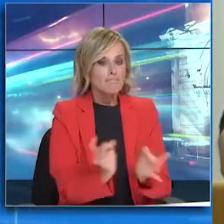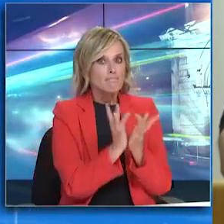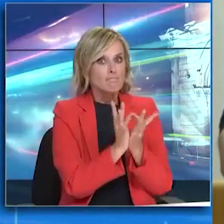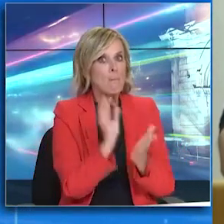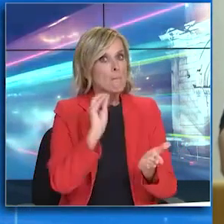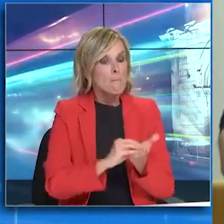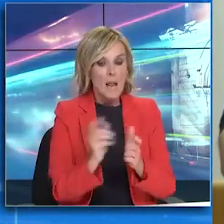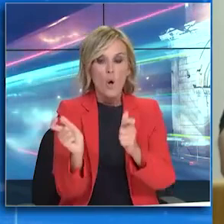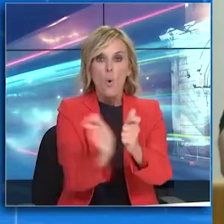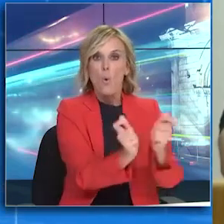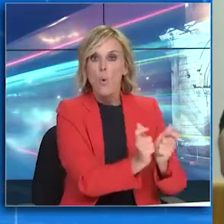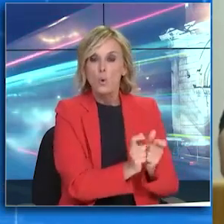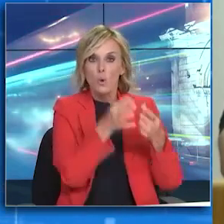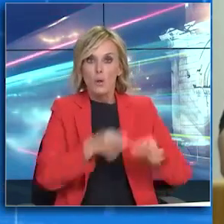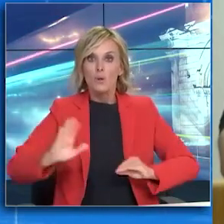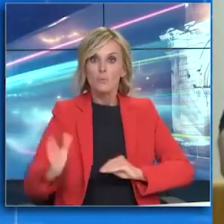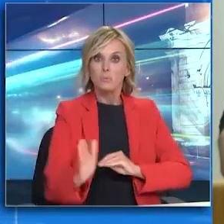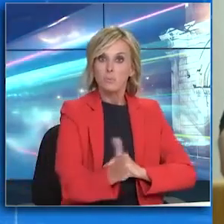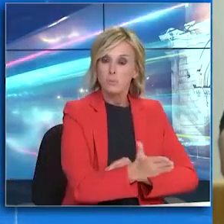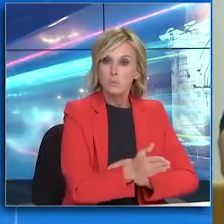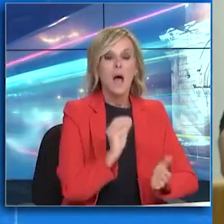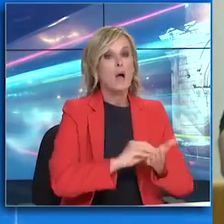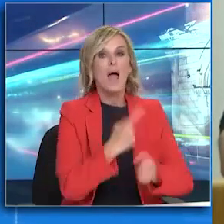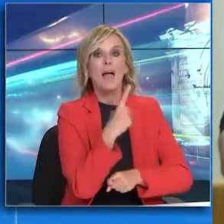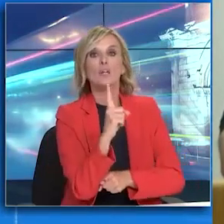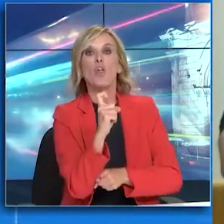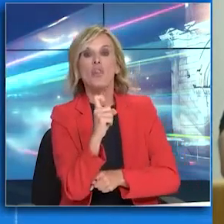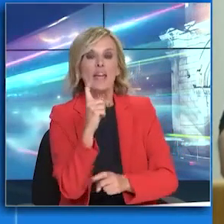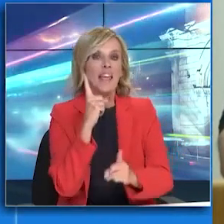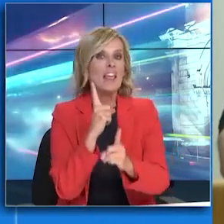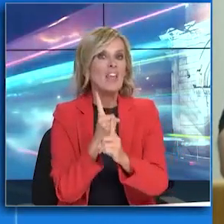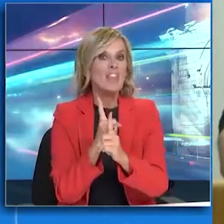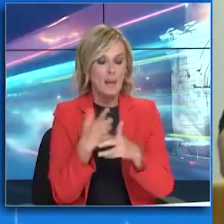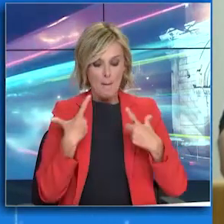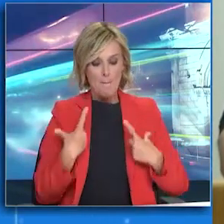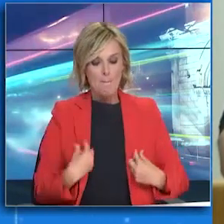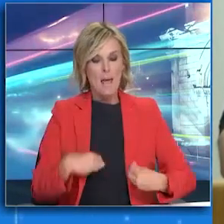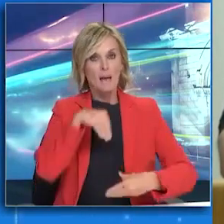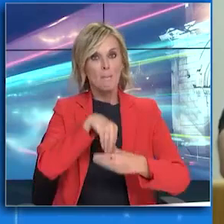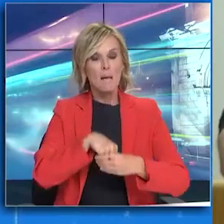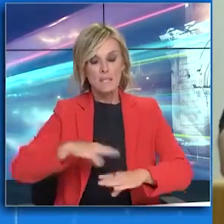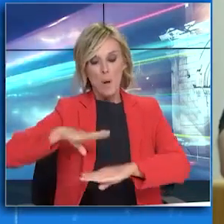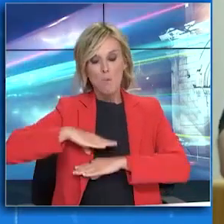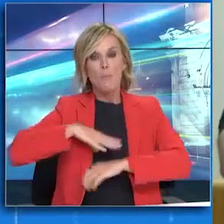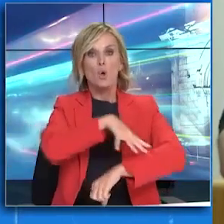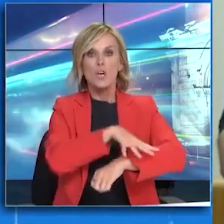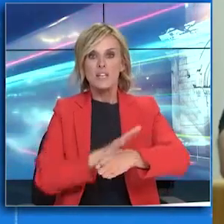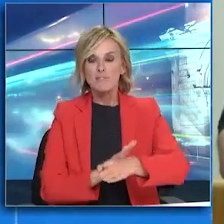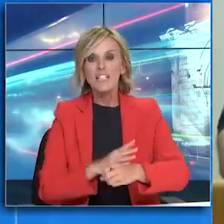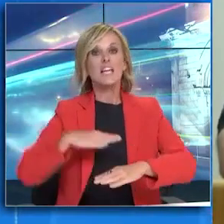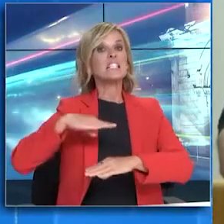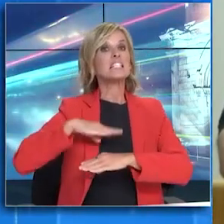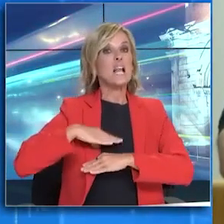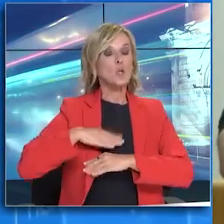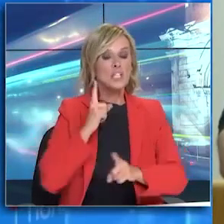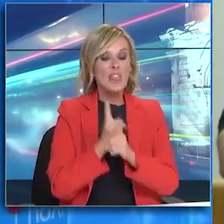εκενώσεων. Επίσης, επιχειρούν 110 στελέχη των ειδικών δυνάμεων του στρατού Ξηράς και του πολεμικού ναυτικού ως πεζοπόρα τμήματα